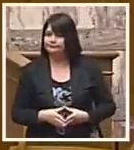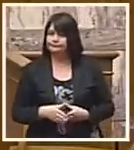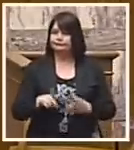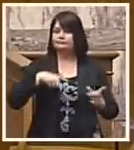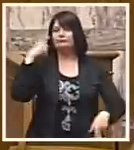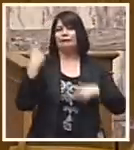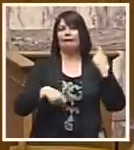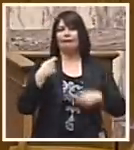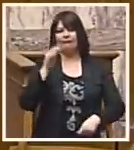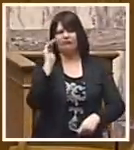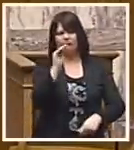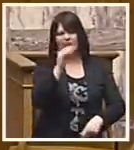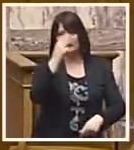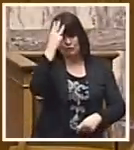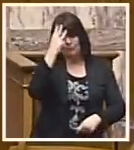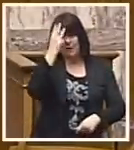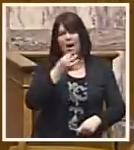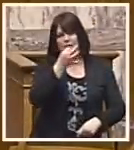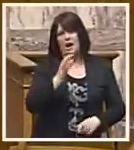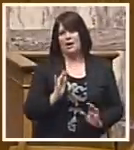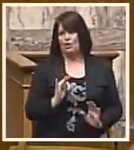ήταν πολύ εύκολη αφορμή.